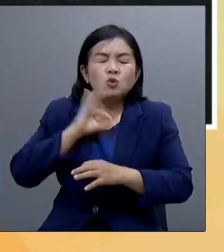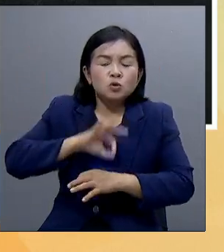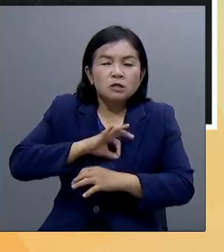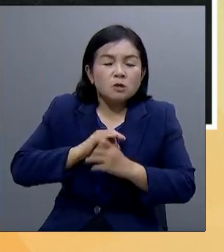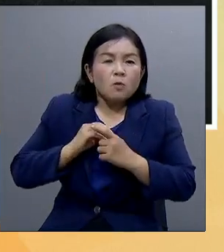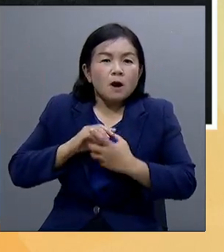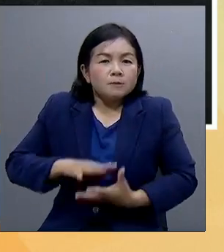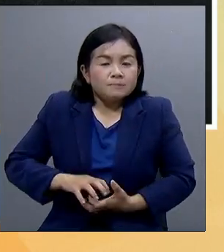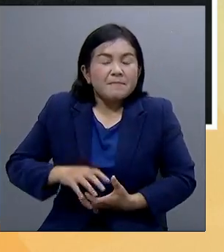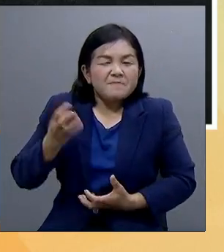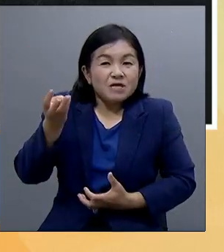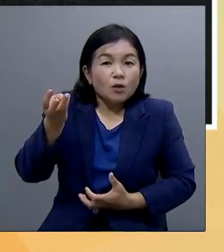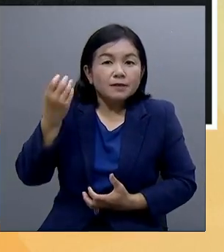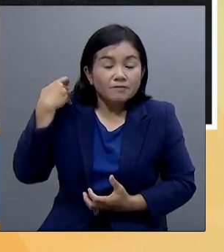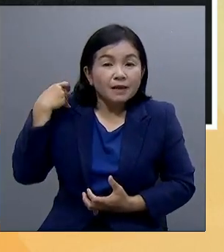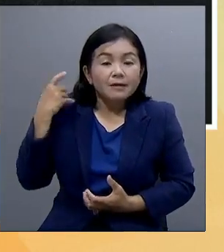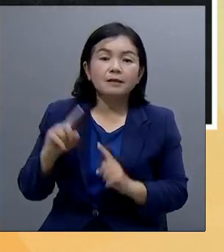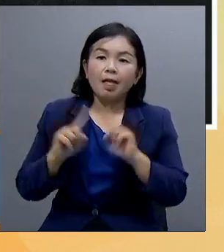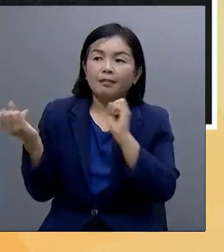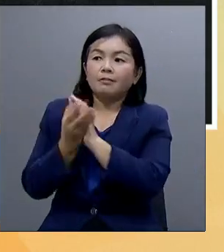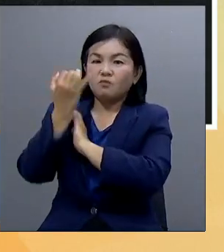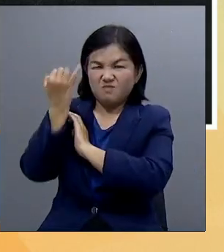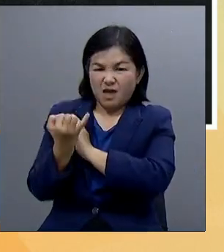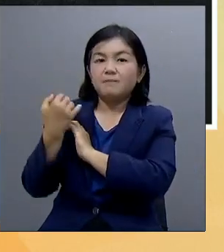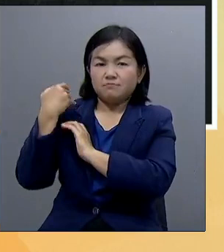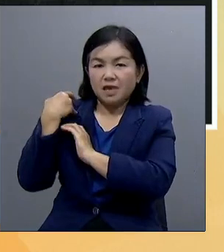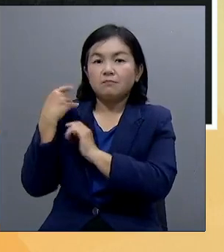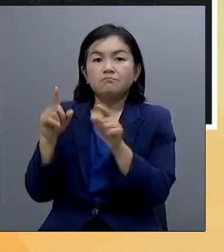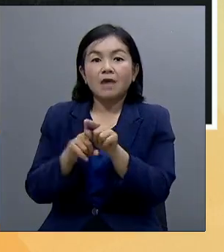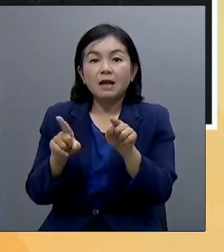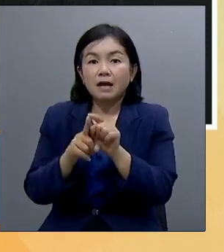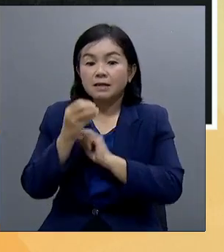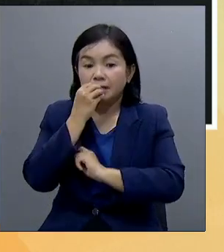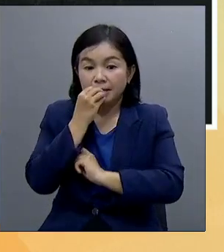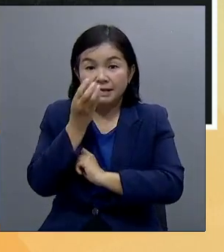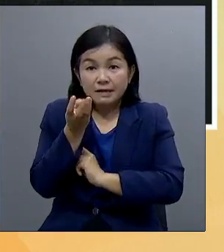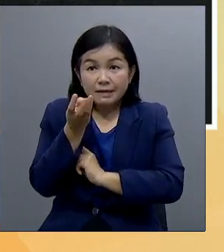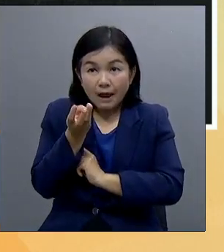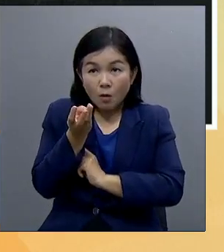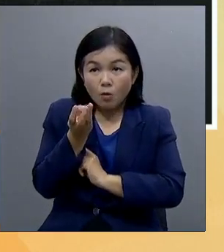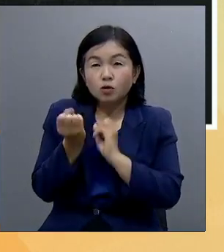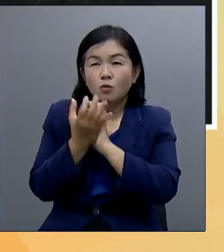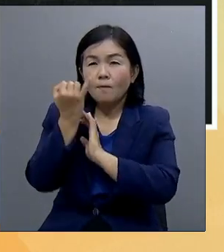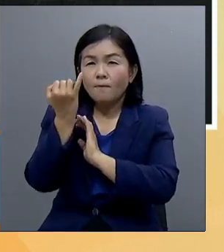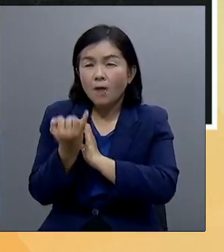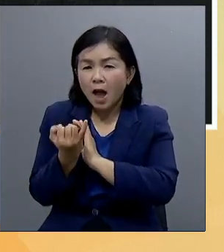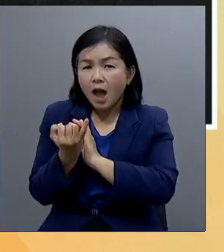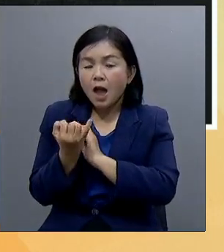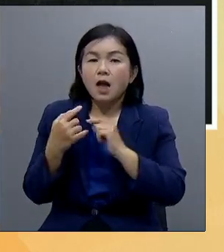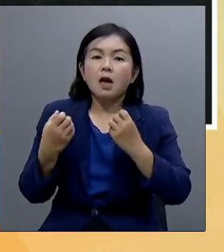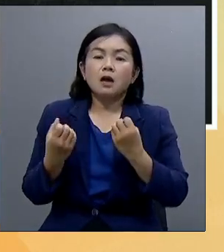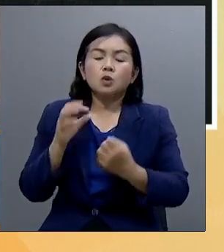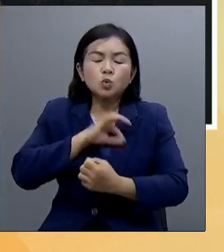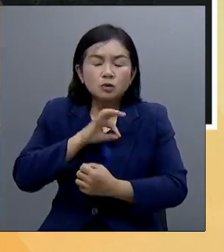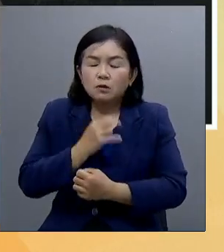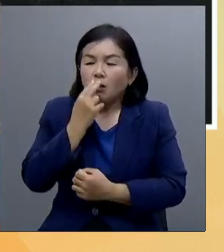รายงานเหมือนกันว่าอาจจะมีคนที่มีอาการแพ้วาซาบิรุนแรงนะครับก็คือทานวาซาบิเพียงน้อยๆเนี่ยก็จะมีอาการระคายเคืองทางระบบทางเดินห